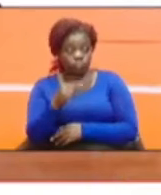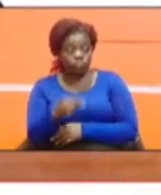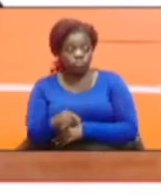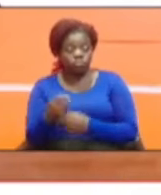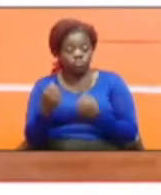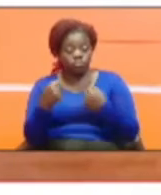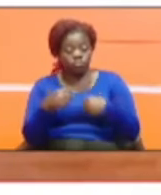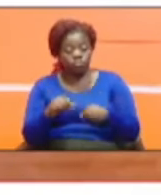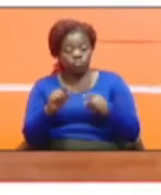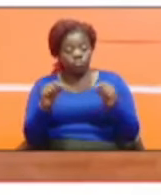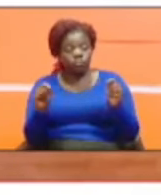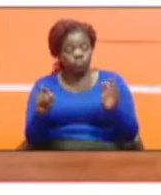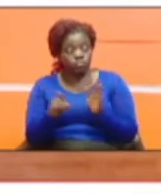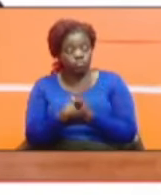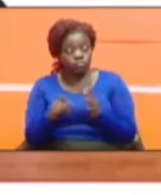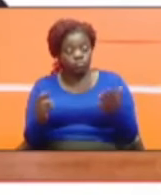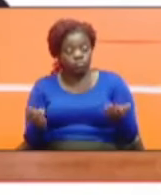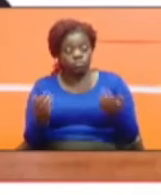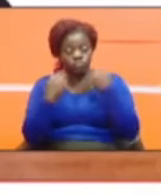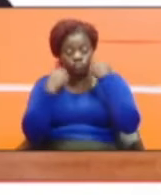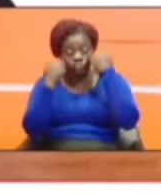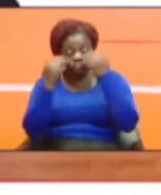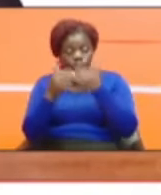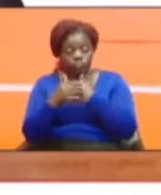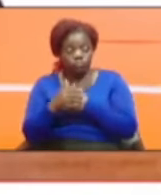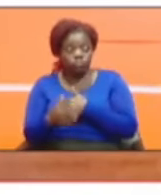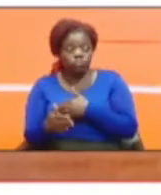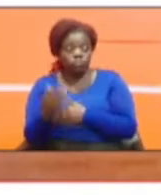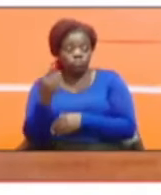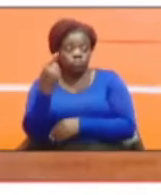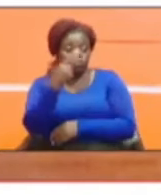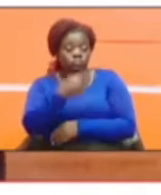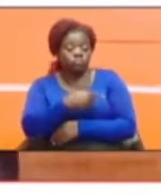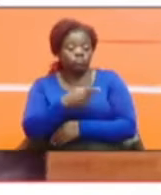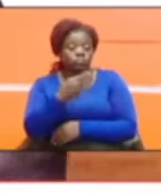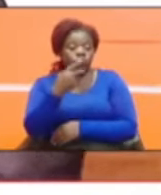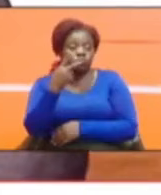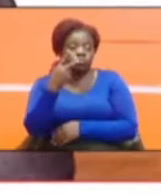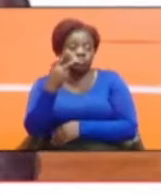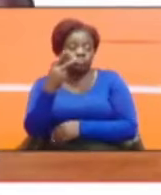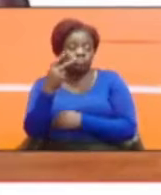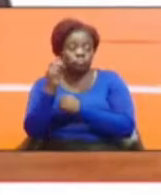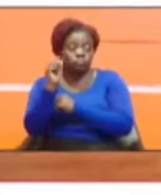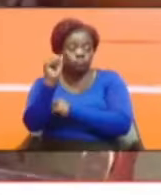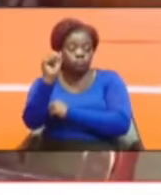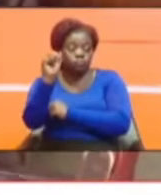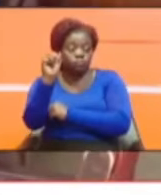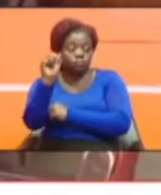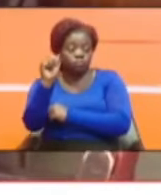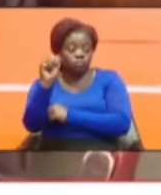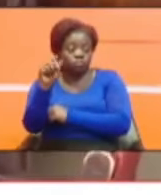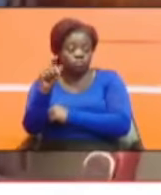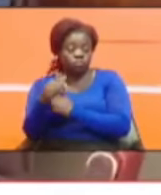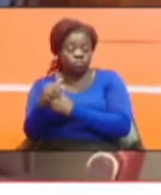okukolebwako emisango. Omulamuzi Adams omusango agwongezezaayo okutuuka nga 15 omwezi ogujja.